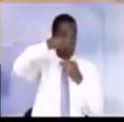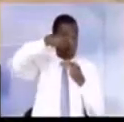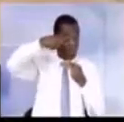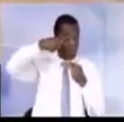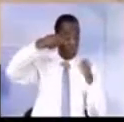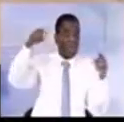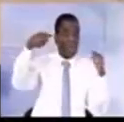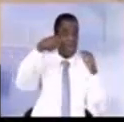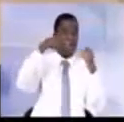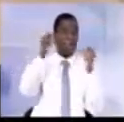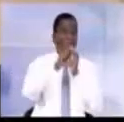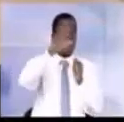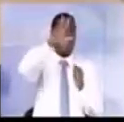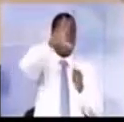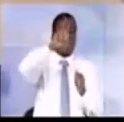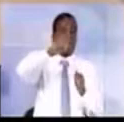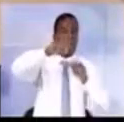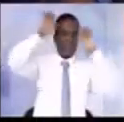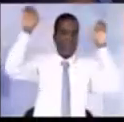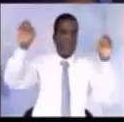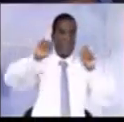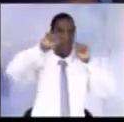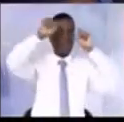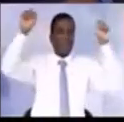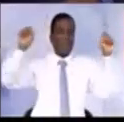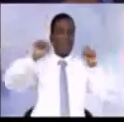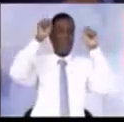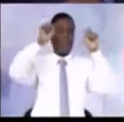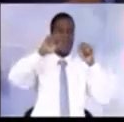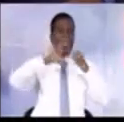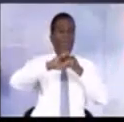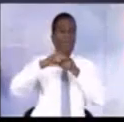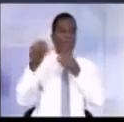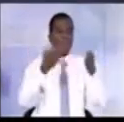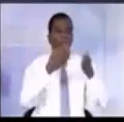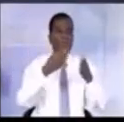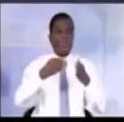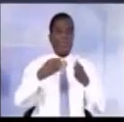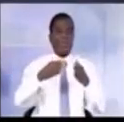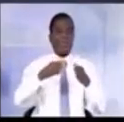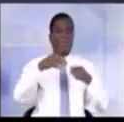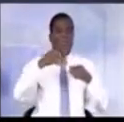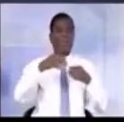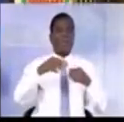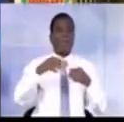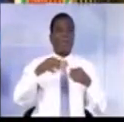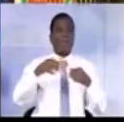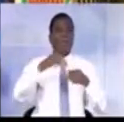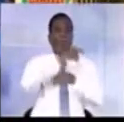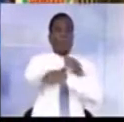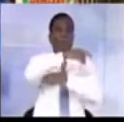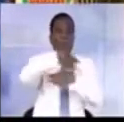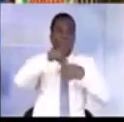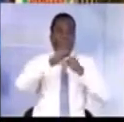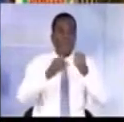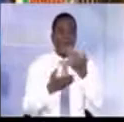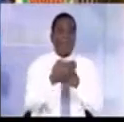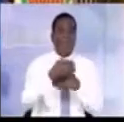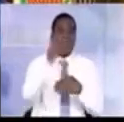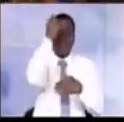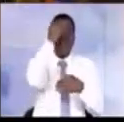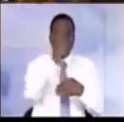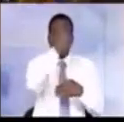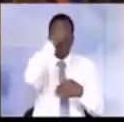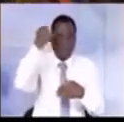coïncide avec le 30e anniversaire du service orthopédique de ce centre un centre créé par les missionnaires italien en 1979